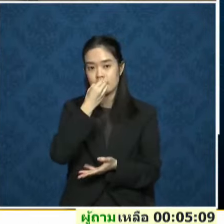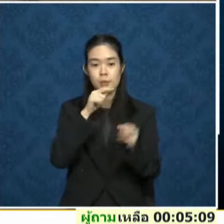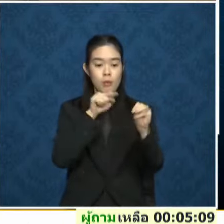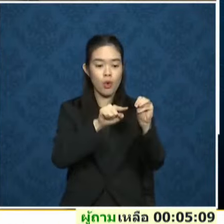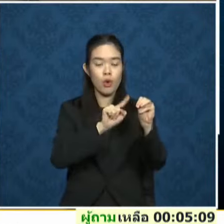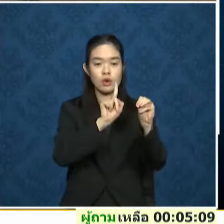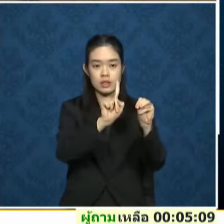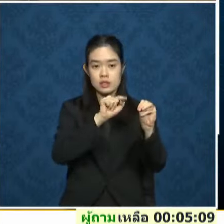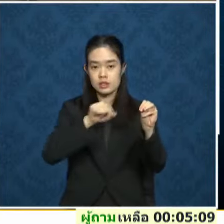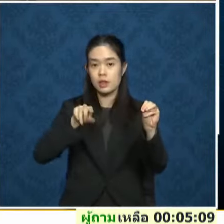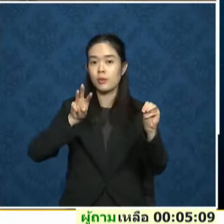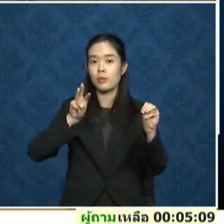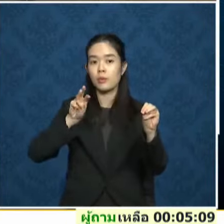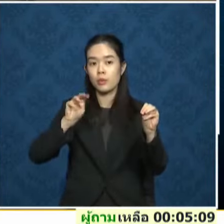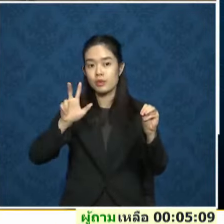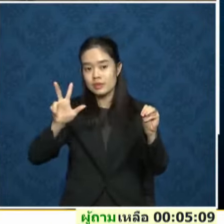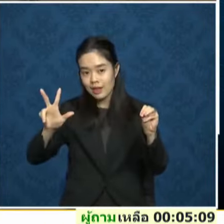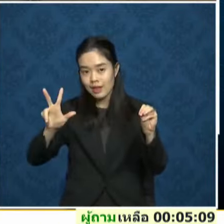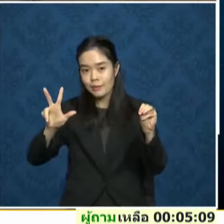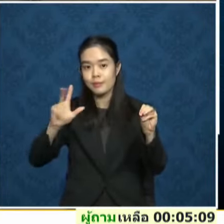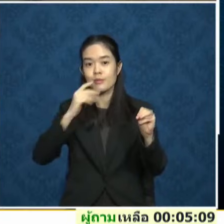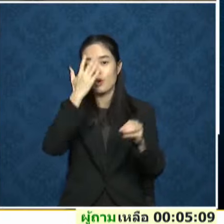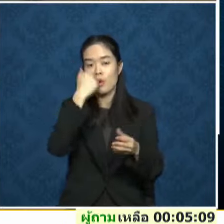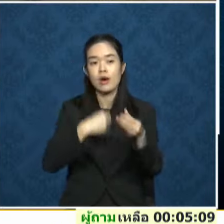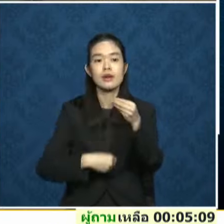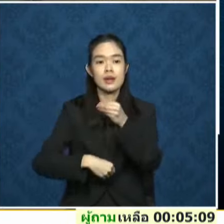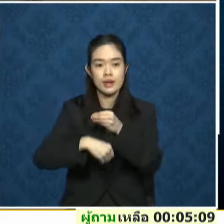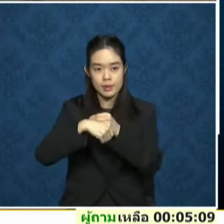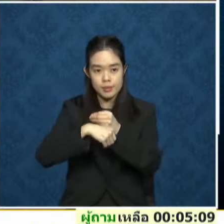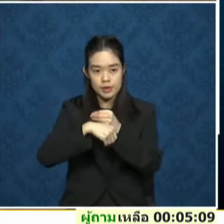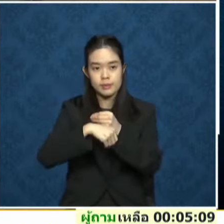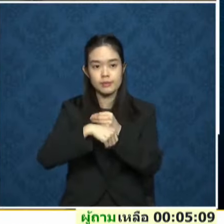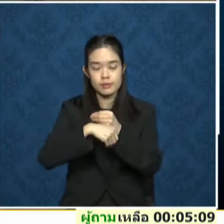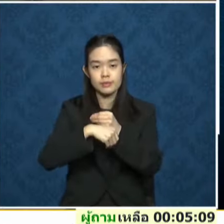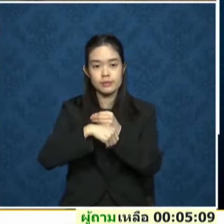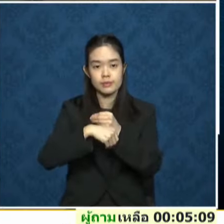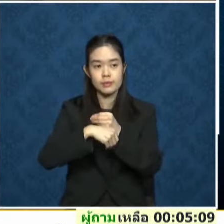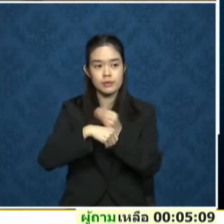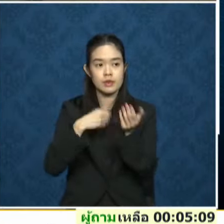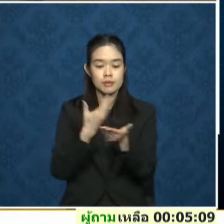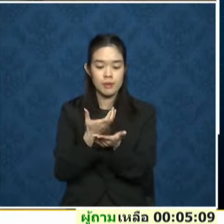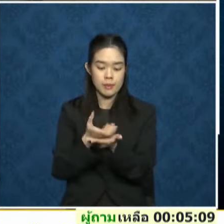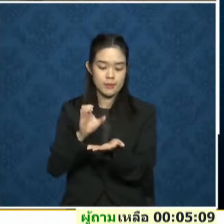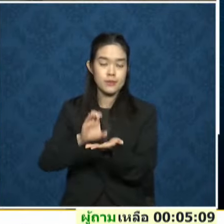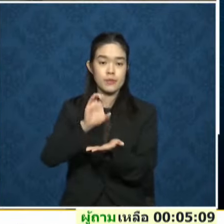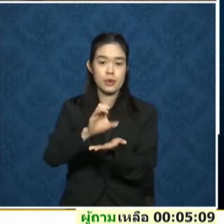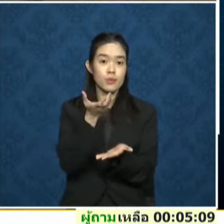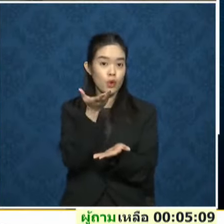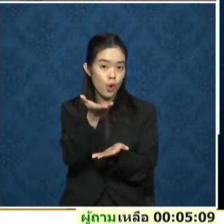.3ให้กับโรงเรียนขยายโอกาสทั่วประเทศจำนวนเงิน 2,900 กว่าล้านบ